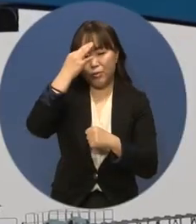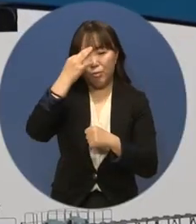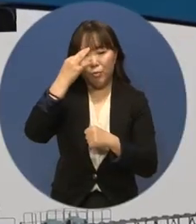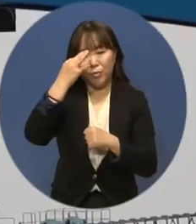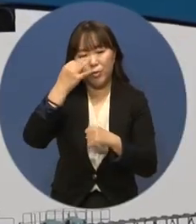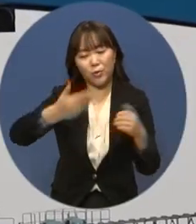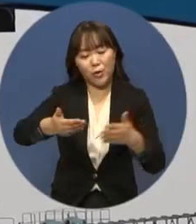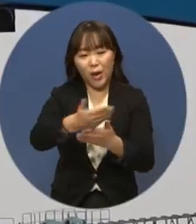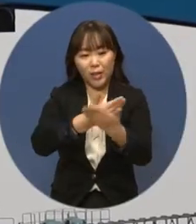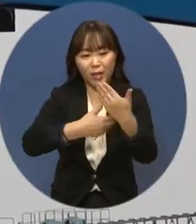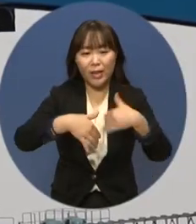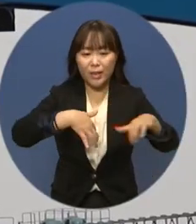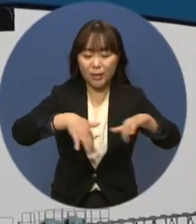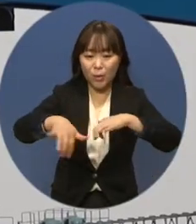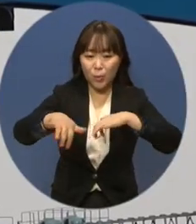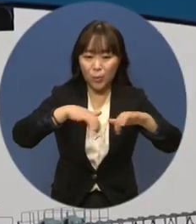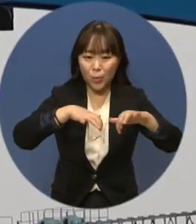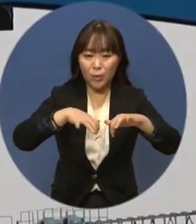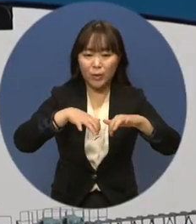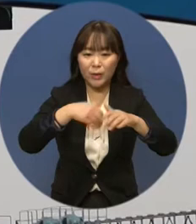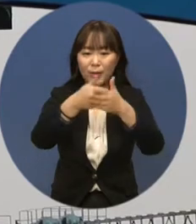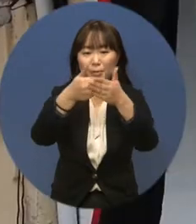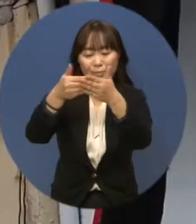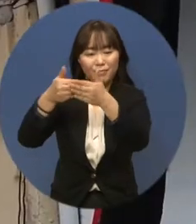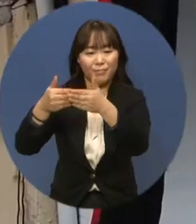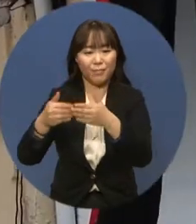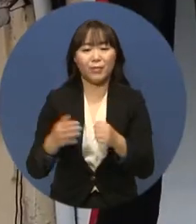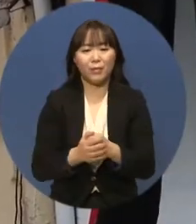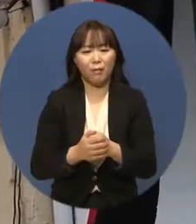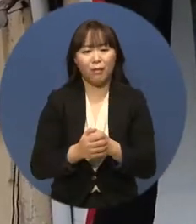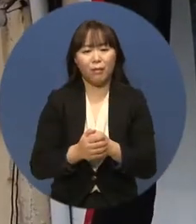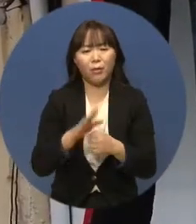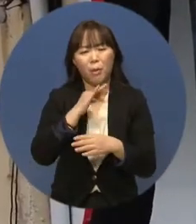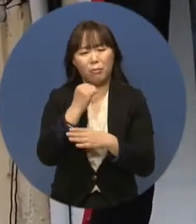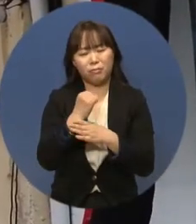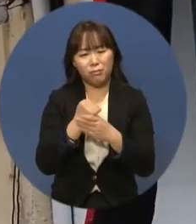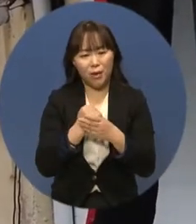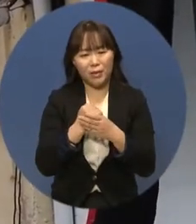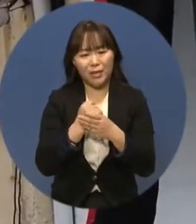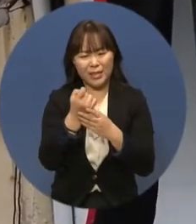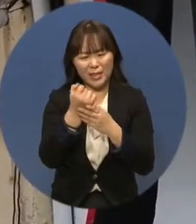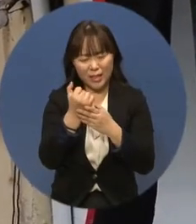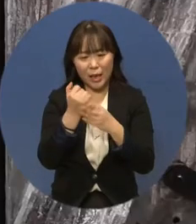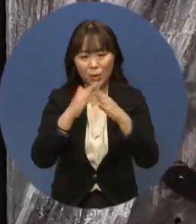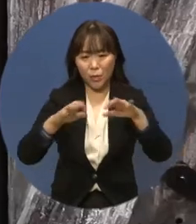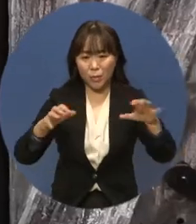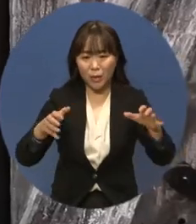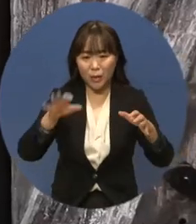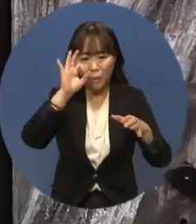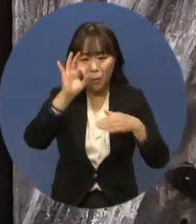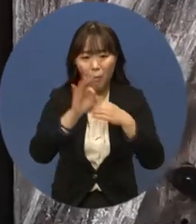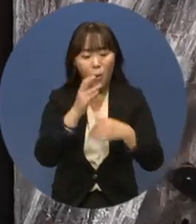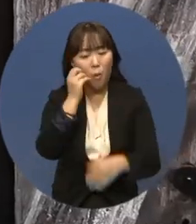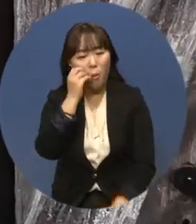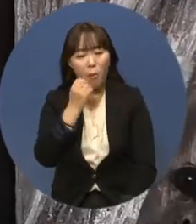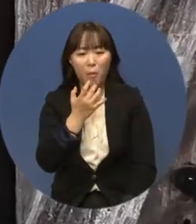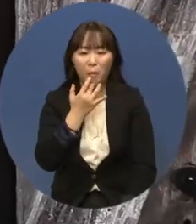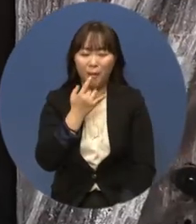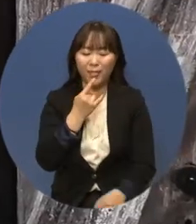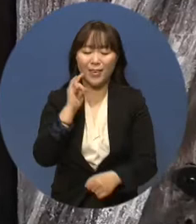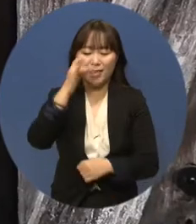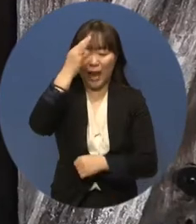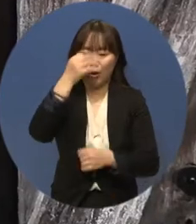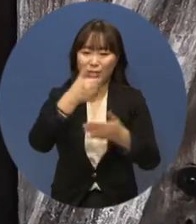교감하는 갤러리 골목이 있습니다. 낡고 작은 골목길에는 신비롭고 다채로운